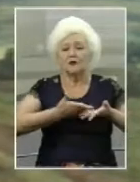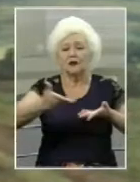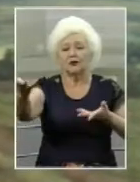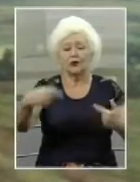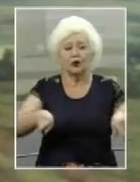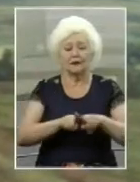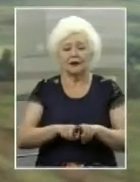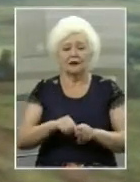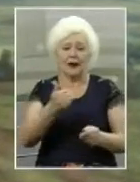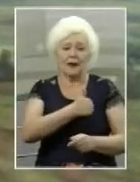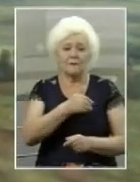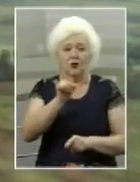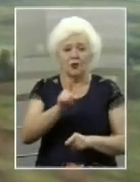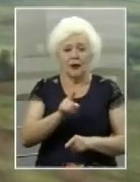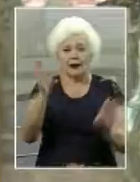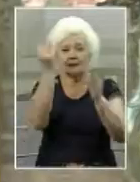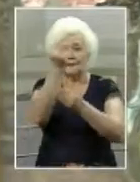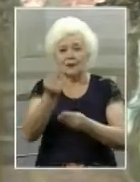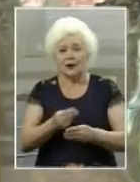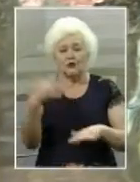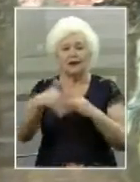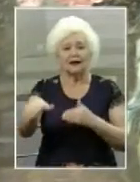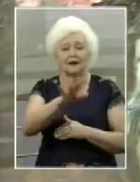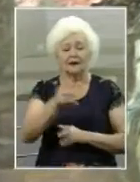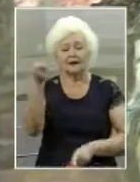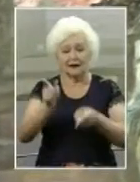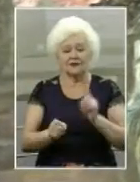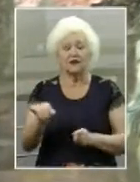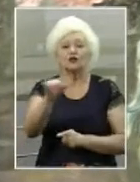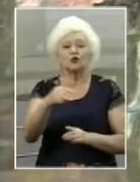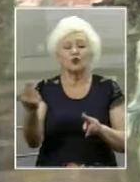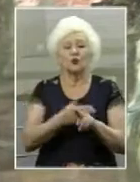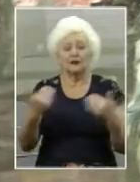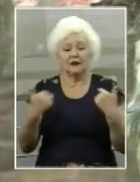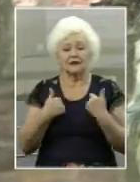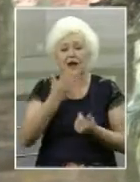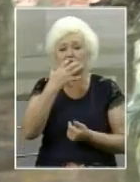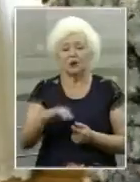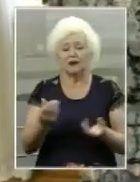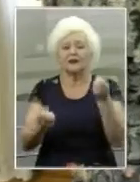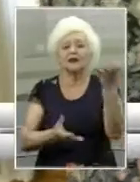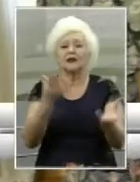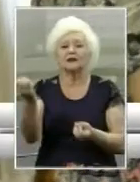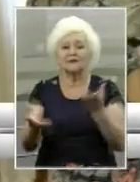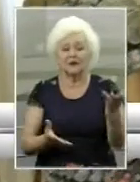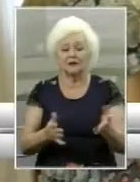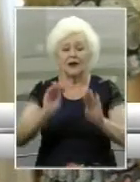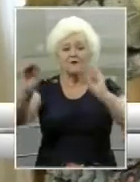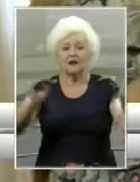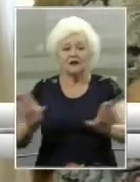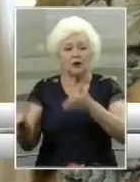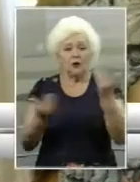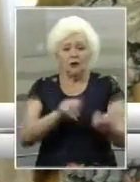така спроба епічно замалювати Херсонщину, ну і дійсно куди ж без наших південних квітів. Виставку